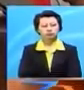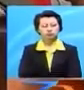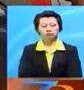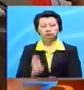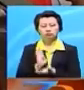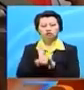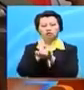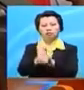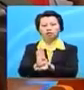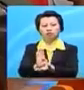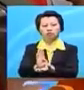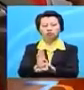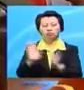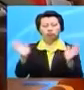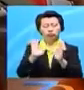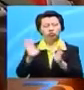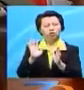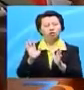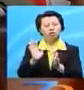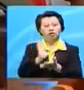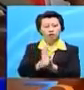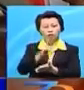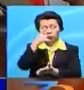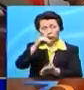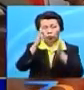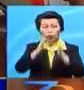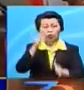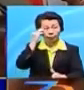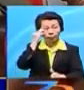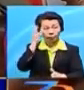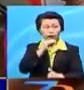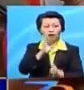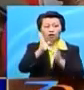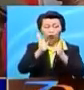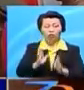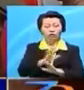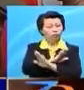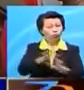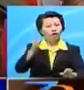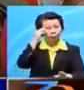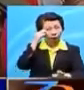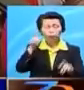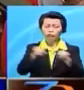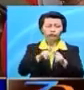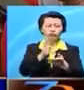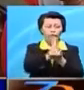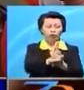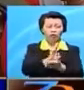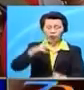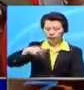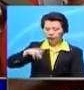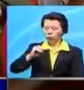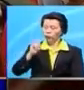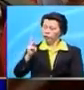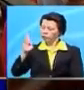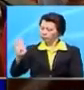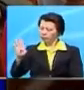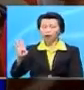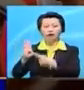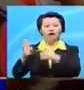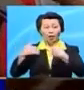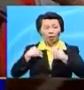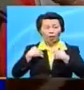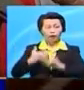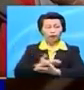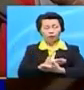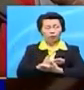bantuan kita tidak hanya meliputi kepada orang-orang Melayu tetapi juga orang-orang bukan Melayu, dan POKB sendiri mempunyai anak angkat